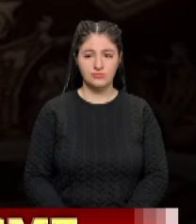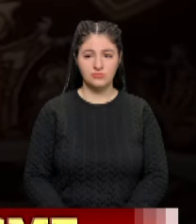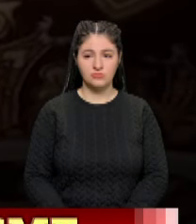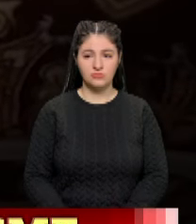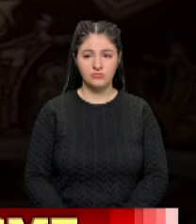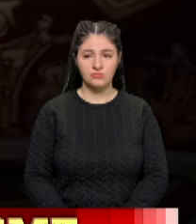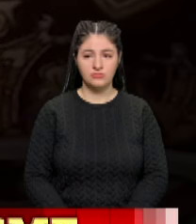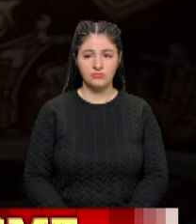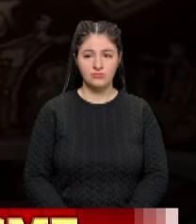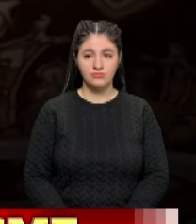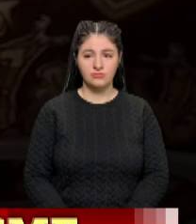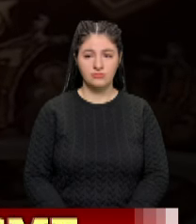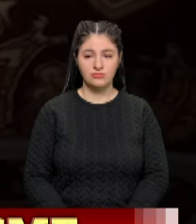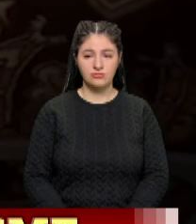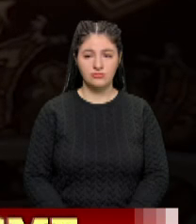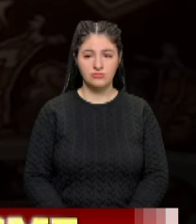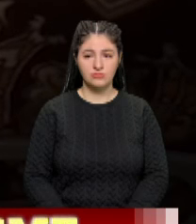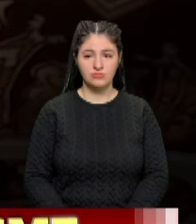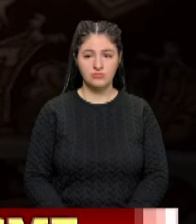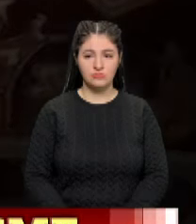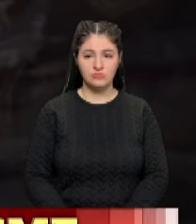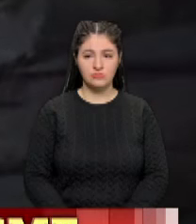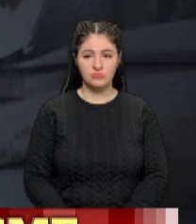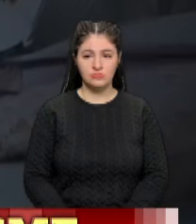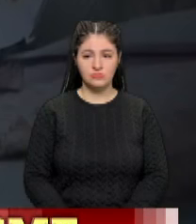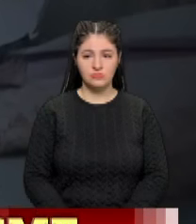Uykusuz mu kaldın dün?